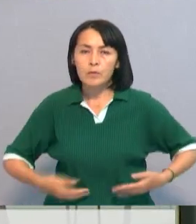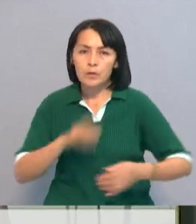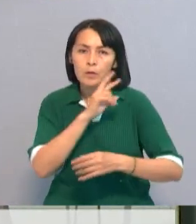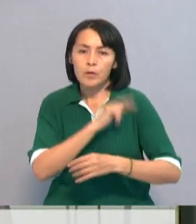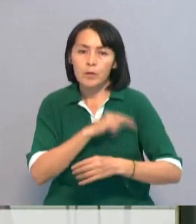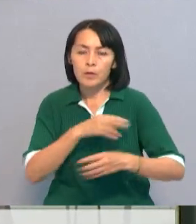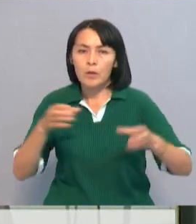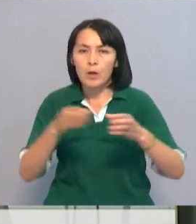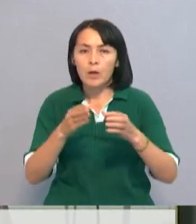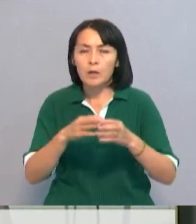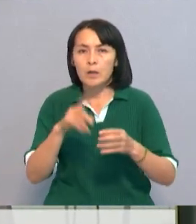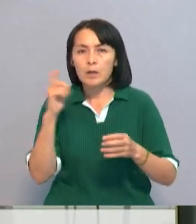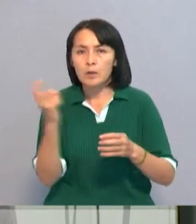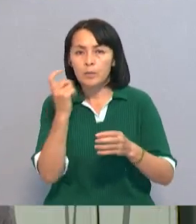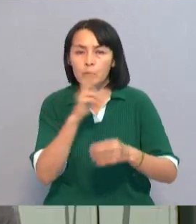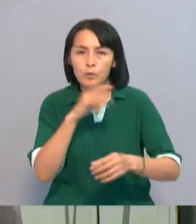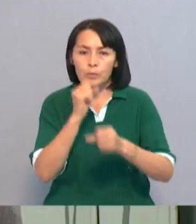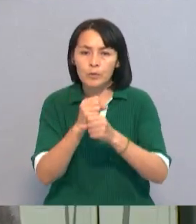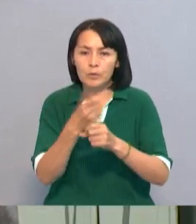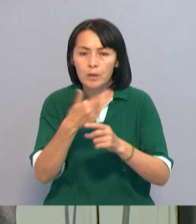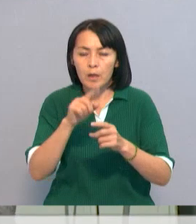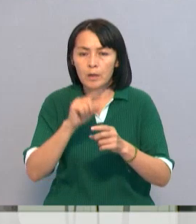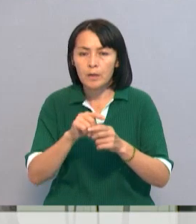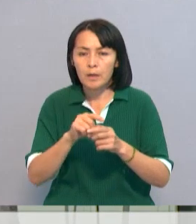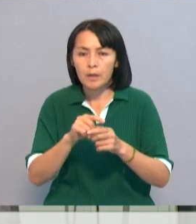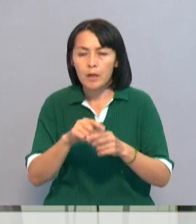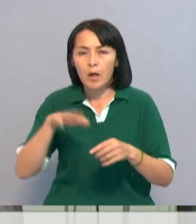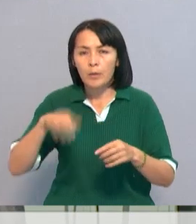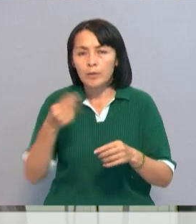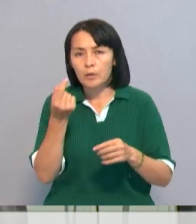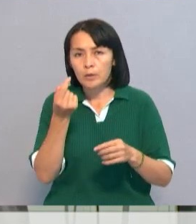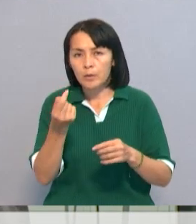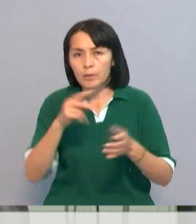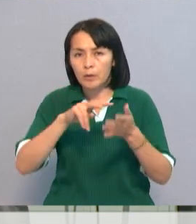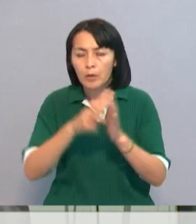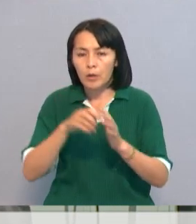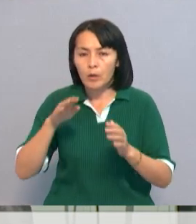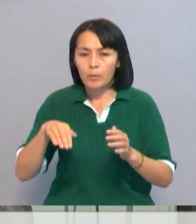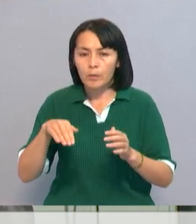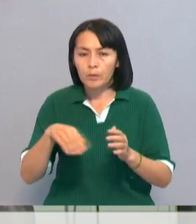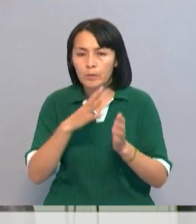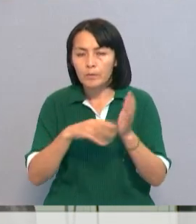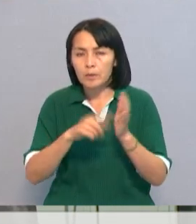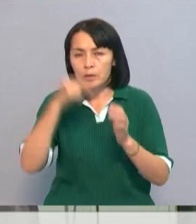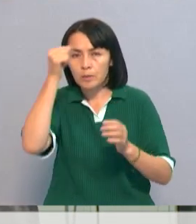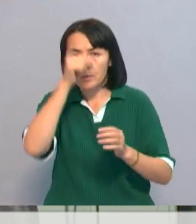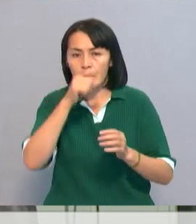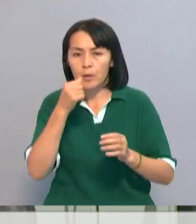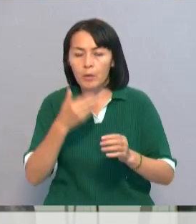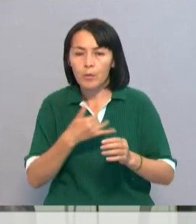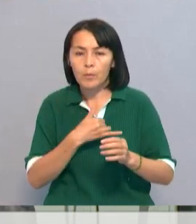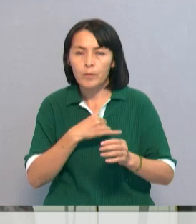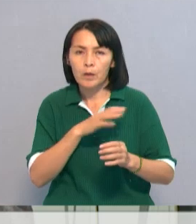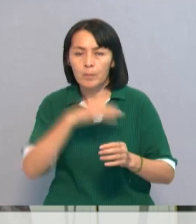обкоме партии шофером. И это. Потом немного в налоговой, потом в 97 году у меня